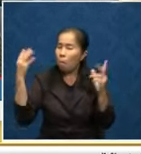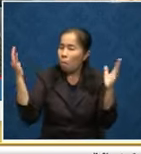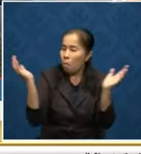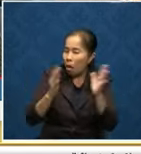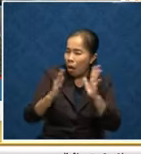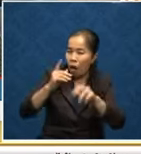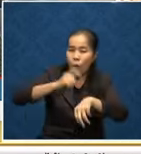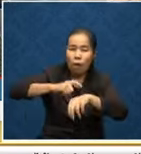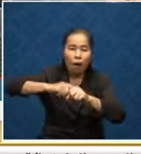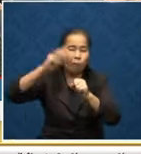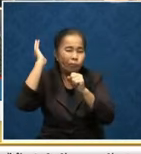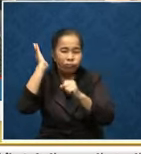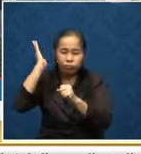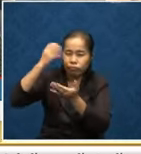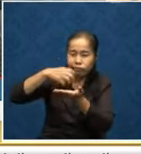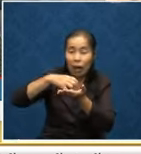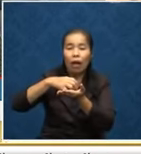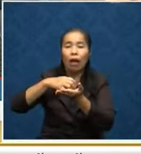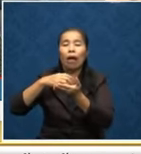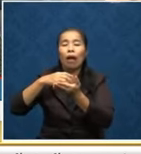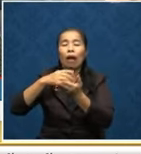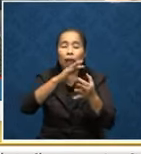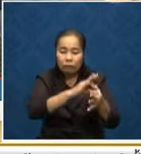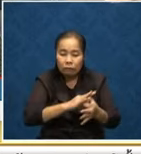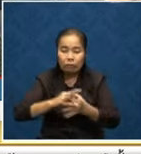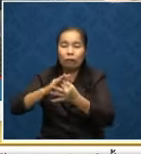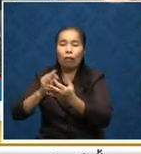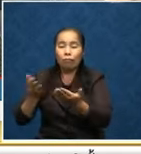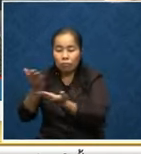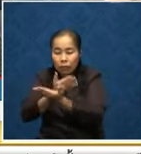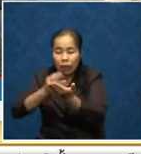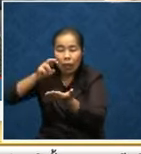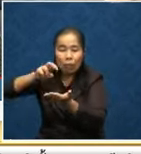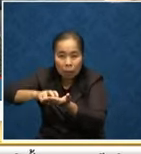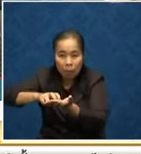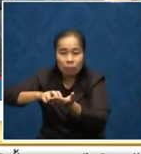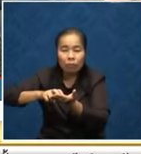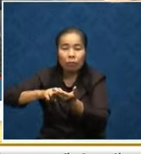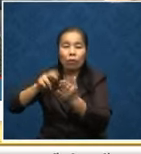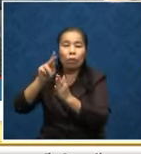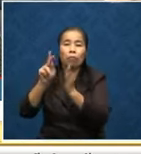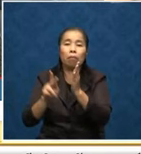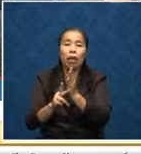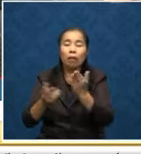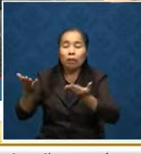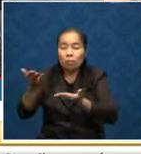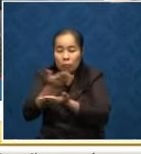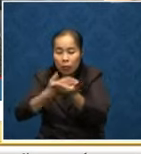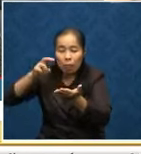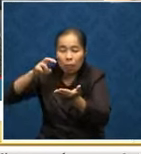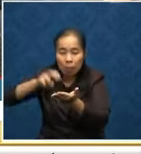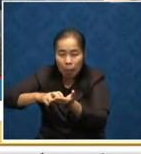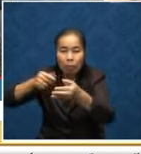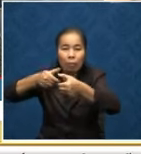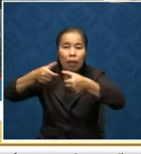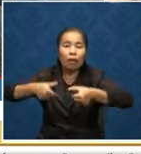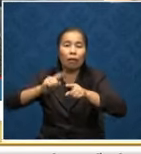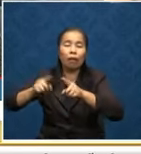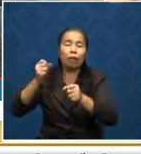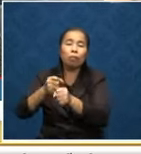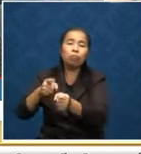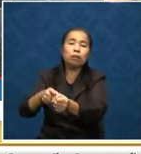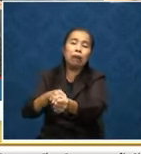จนทำให้การพิจารณากฎหมายจนทำให้การพิจารณารายงาน จนทำให้การพิจารณายัตติต่างๆเกิดความล่